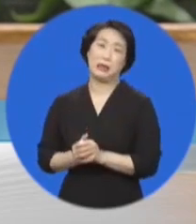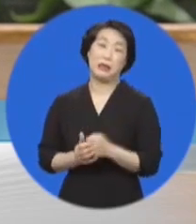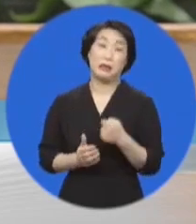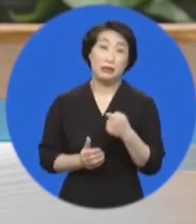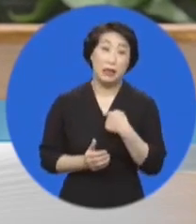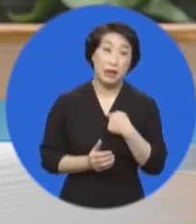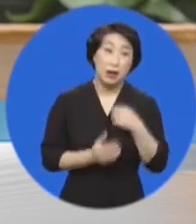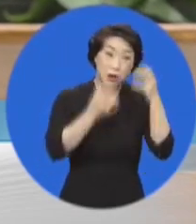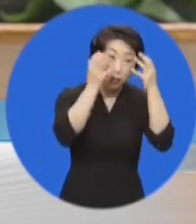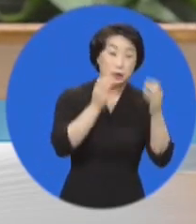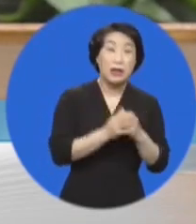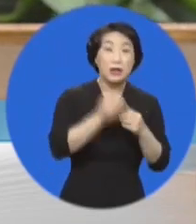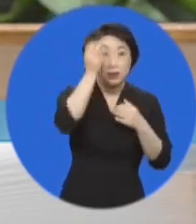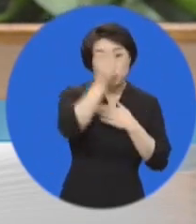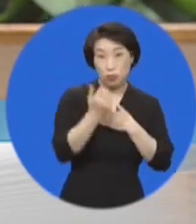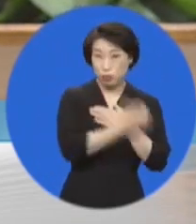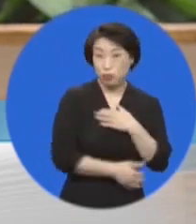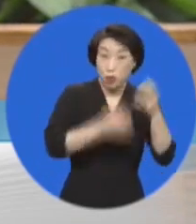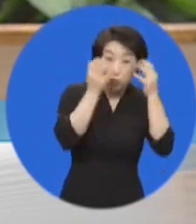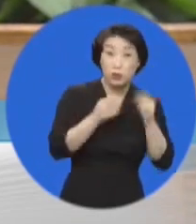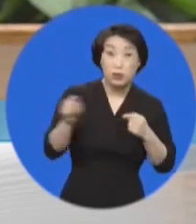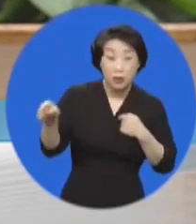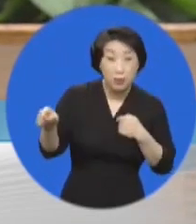내가 당할 영육의 고난인데